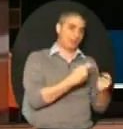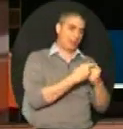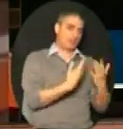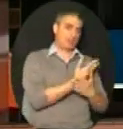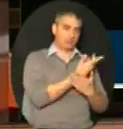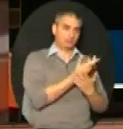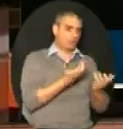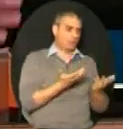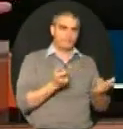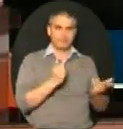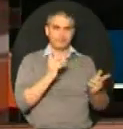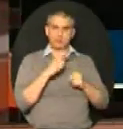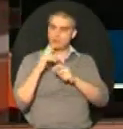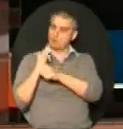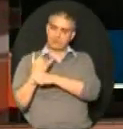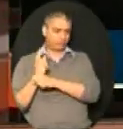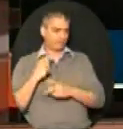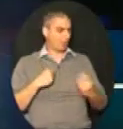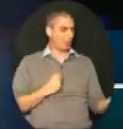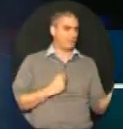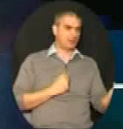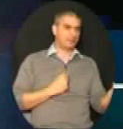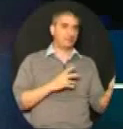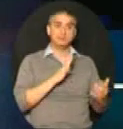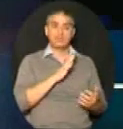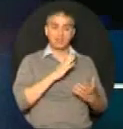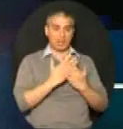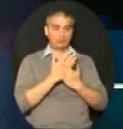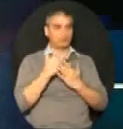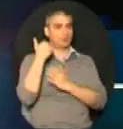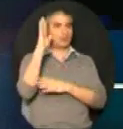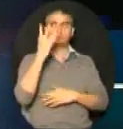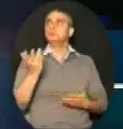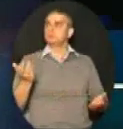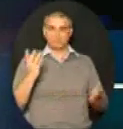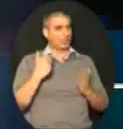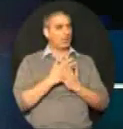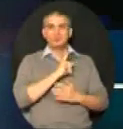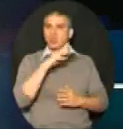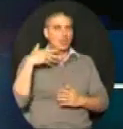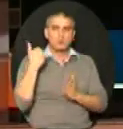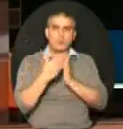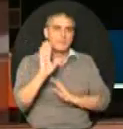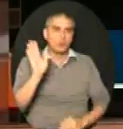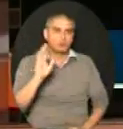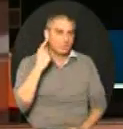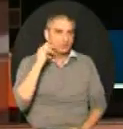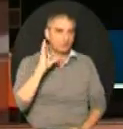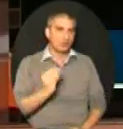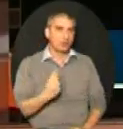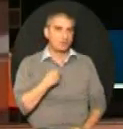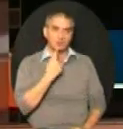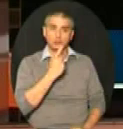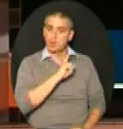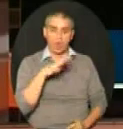התאגיד החדש את הכלים. אתה יודע, מייבשים את זה, ועכשיו הסכנה שהחדשות יהיו בכלל בחוץ. החדשות לא יהיו בחוץ, תקשיבו טוב